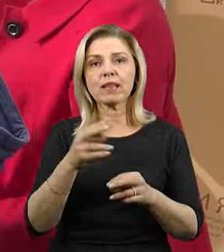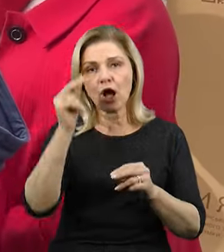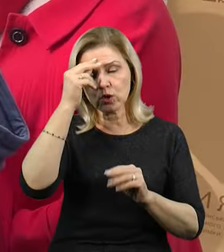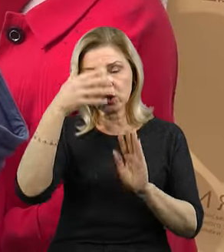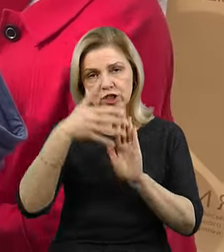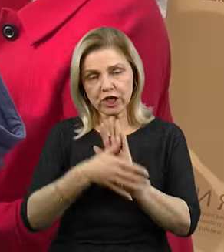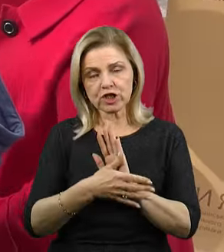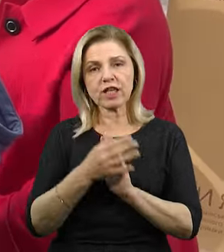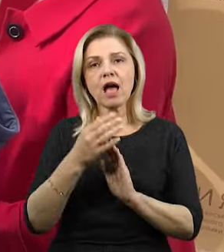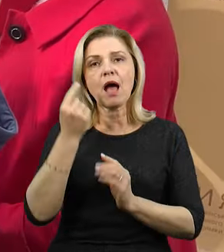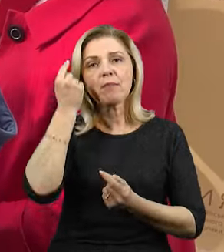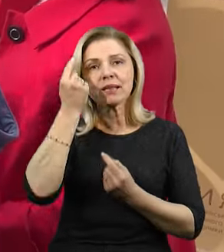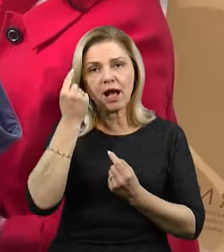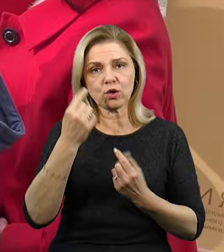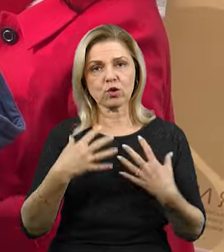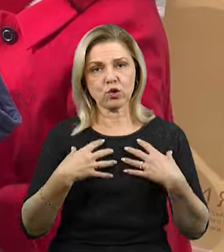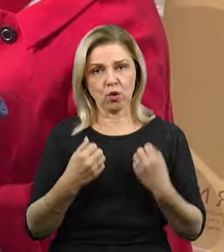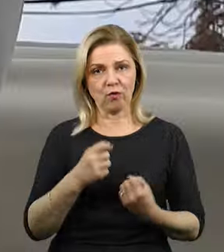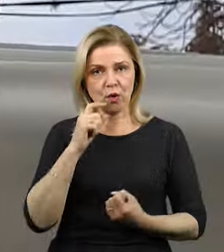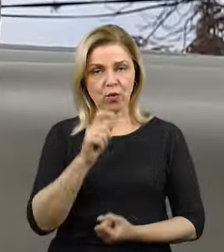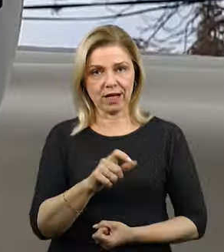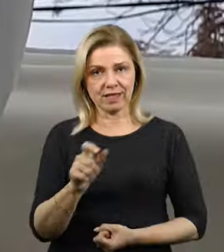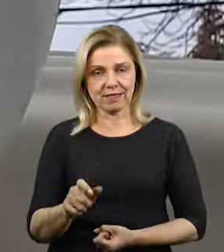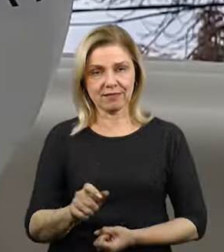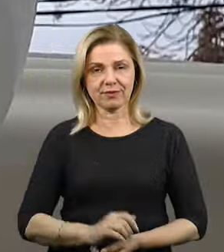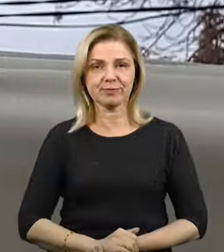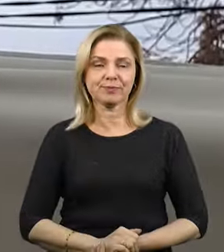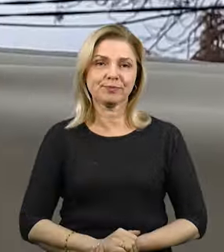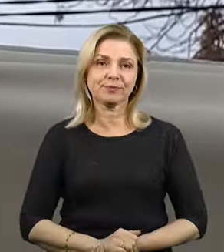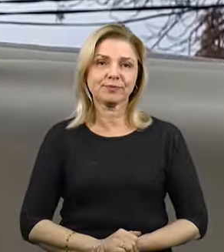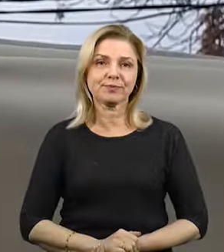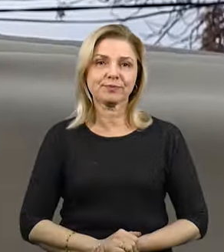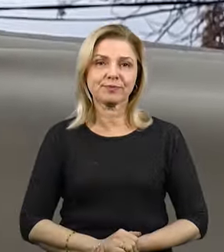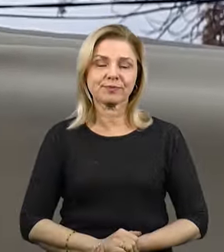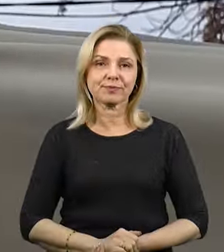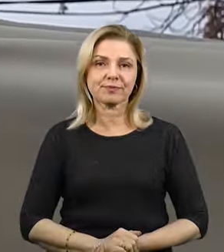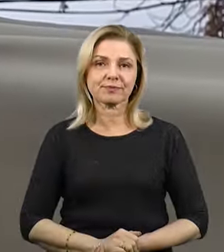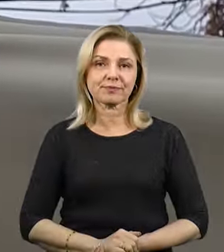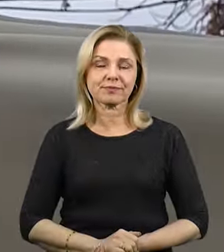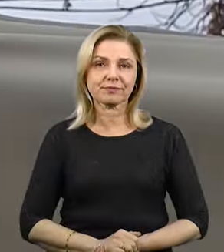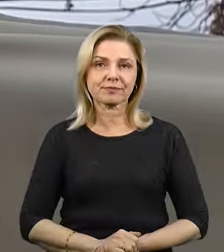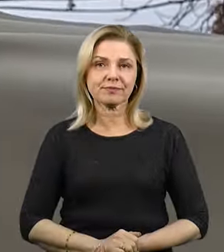здоров'я українців розповіла Руслана омилянчук Назарій рубаняк суспільна новини